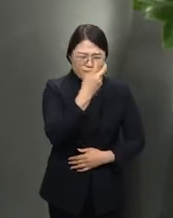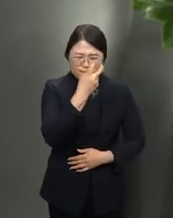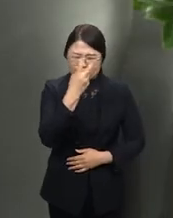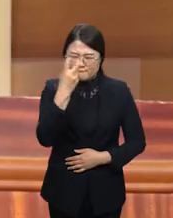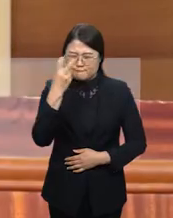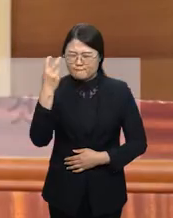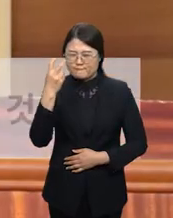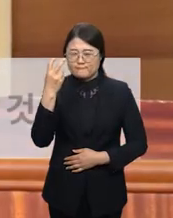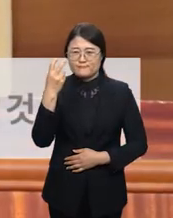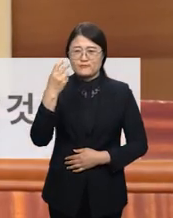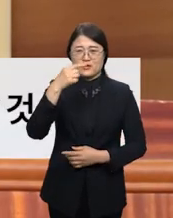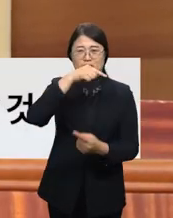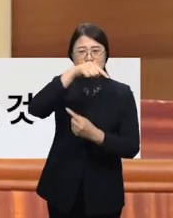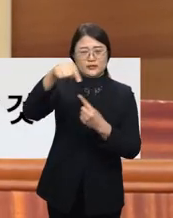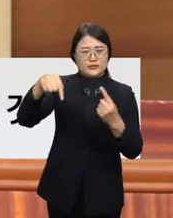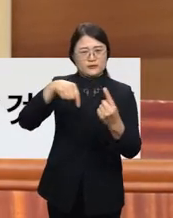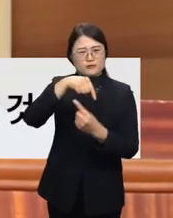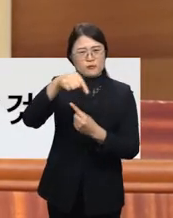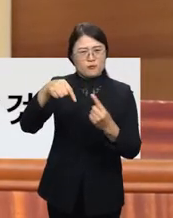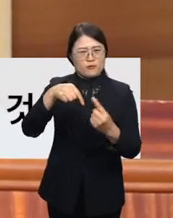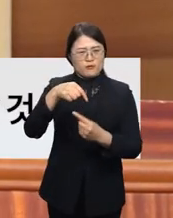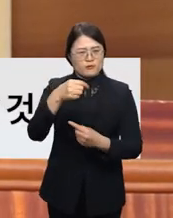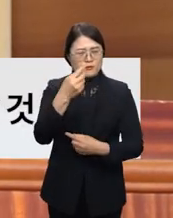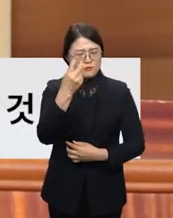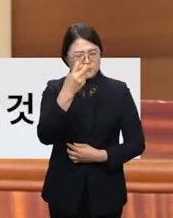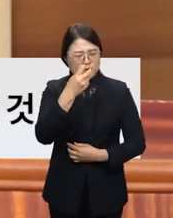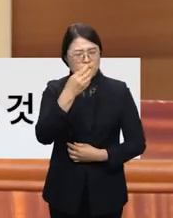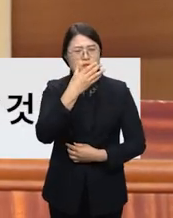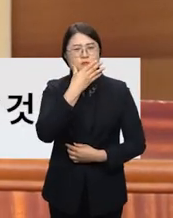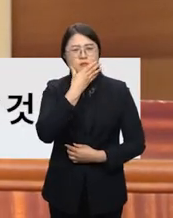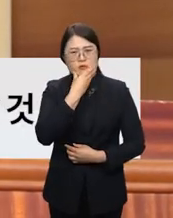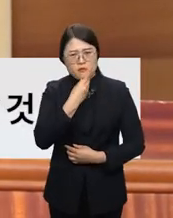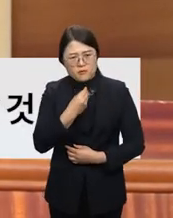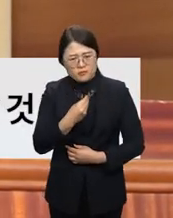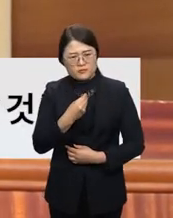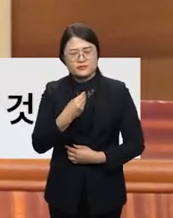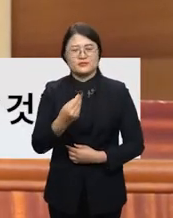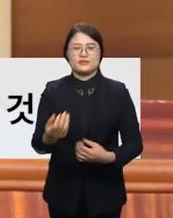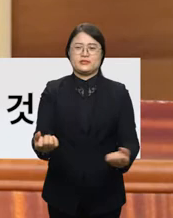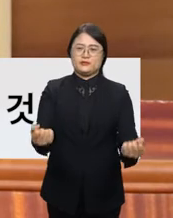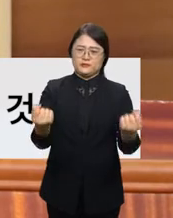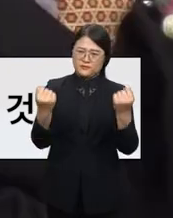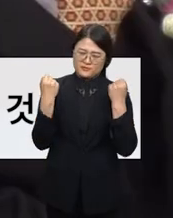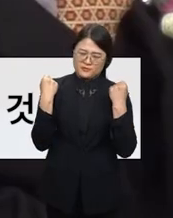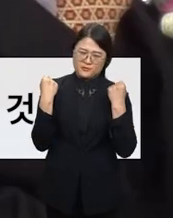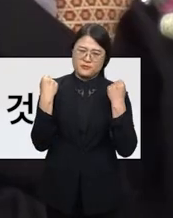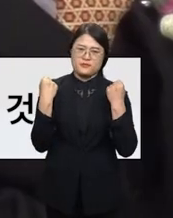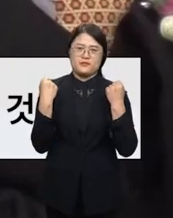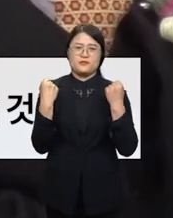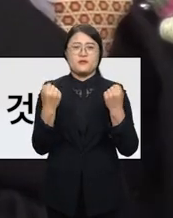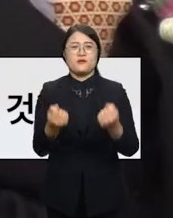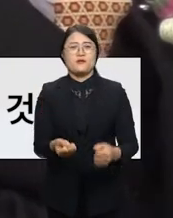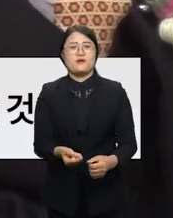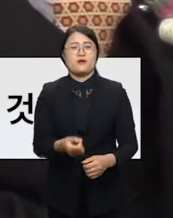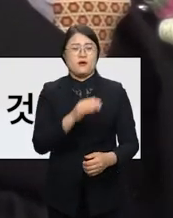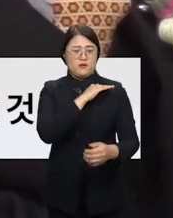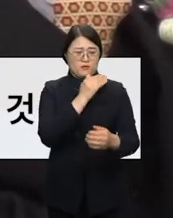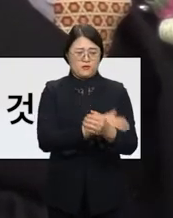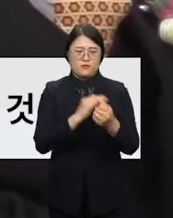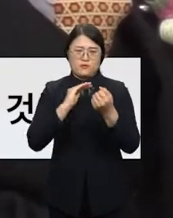파악하고 우리 회장님들의 복지를 위해서 또 우리 회원님들의 노후 건강을